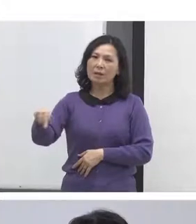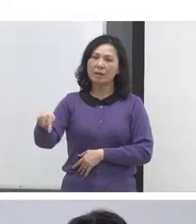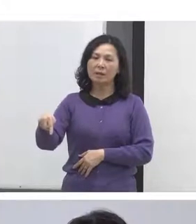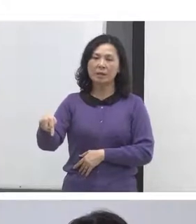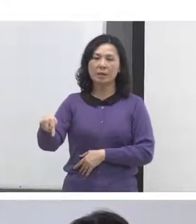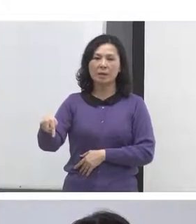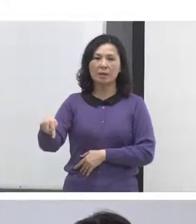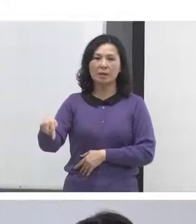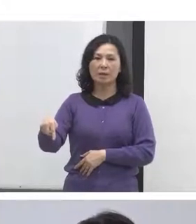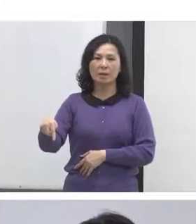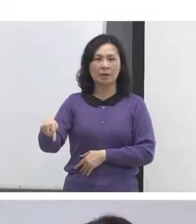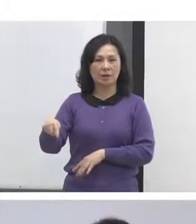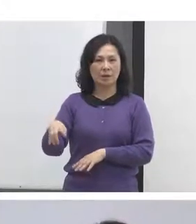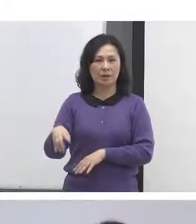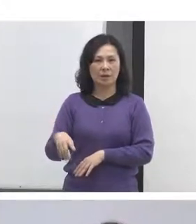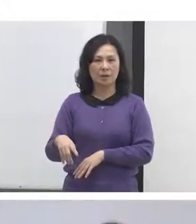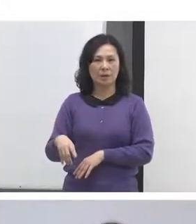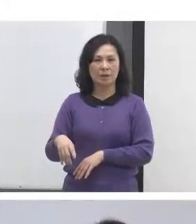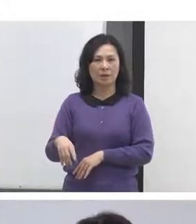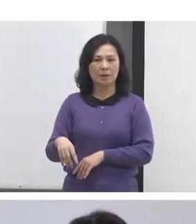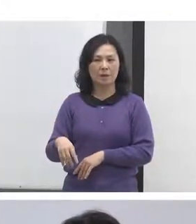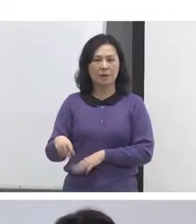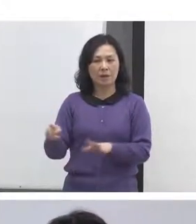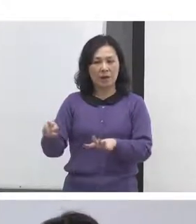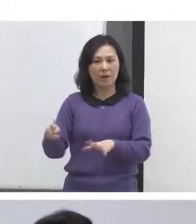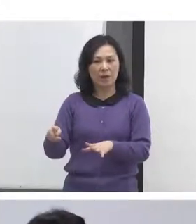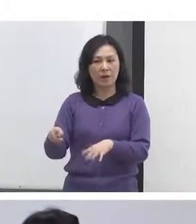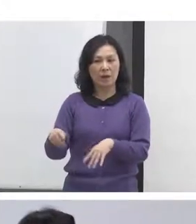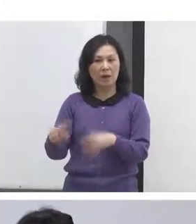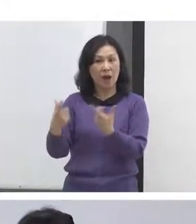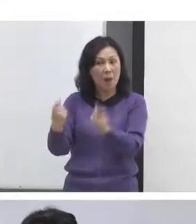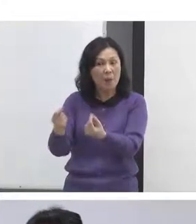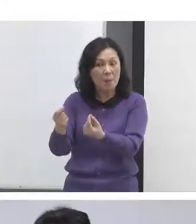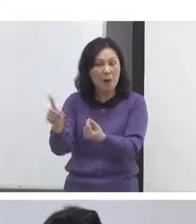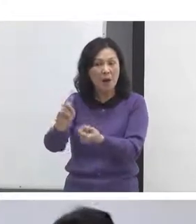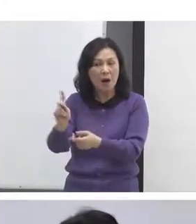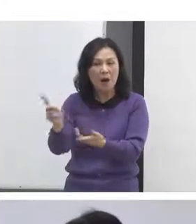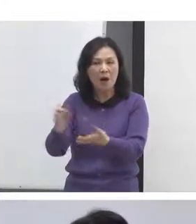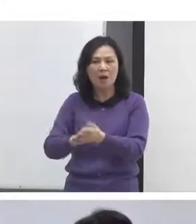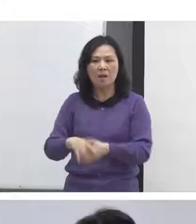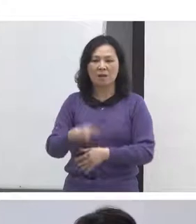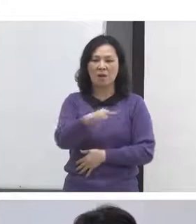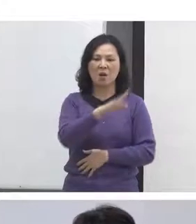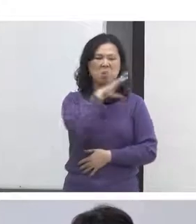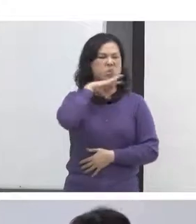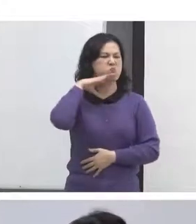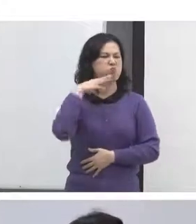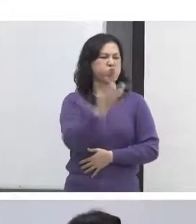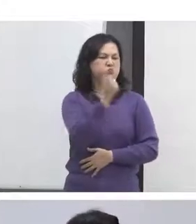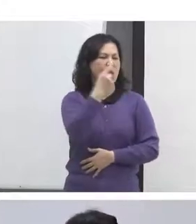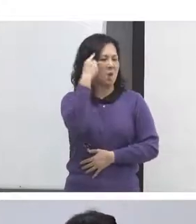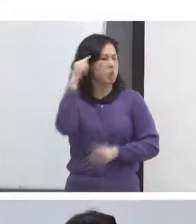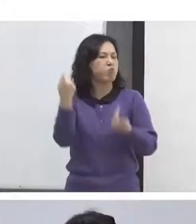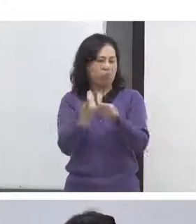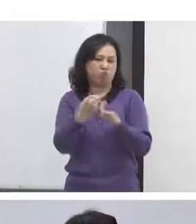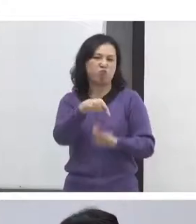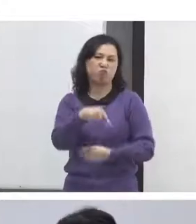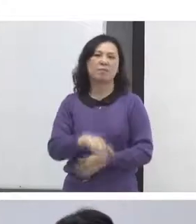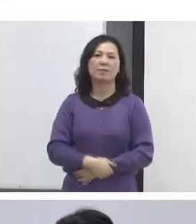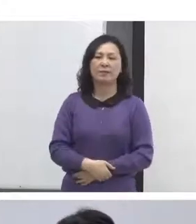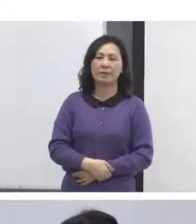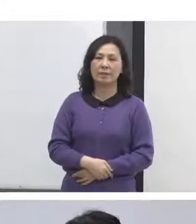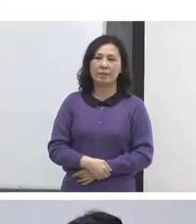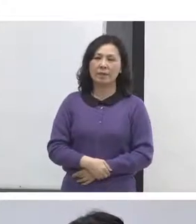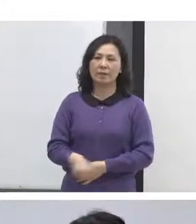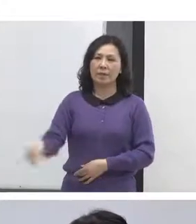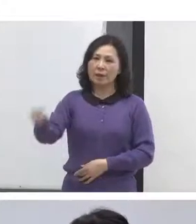应该说共同的一个性质，就是他们是反对威权的哈。那他们其实也不是基本教育